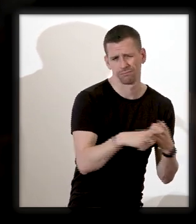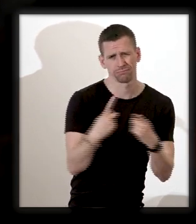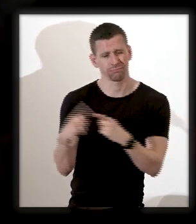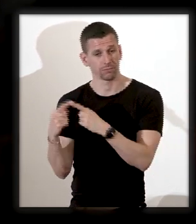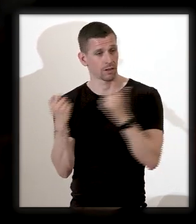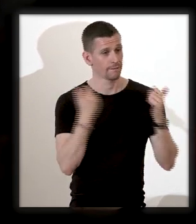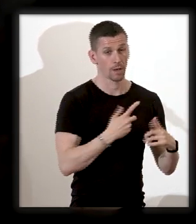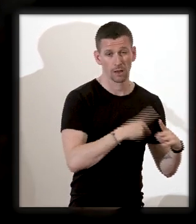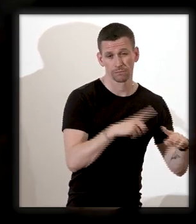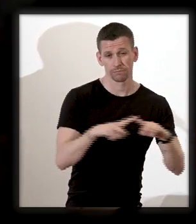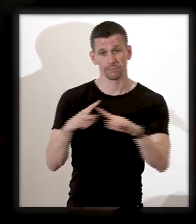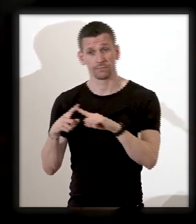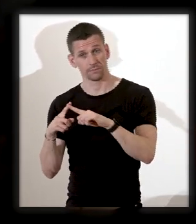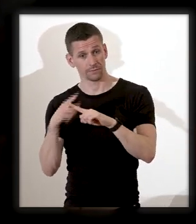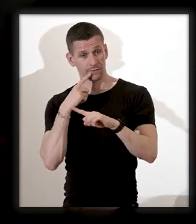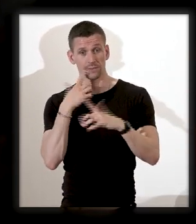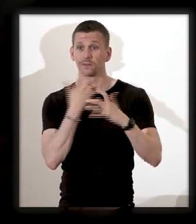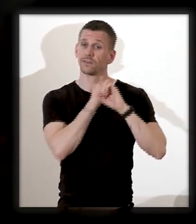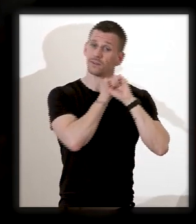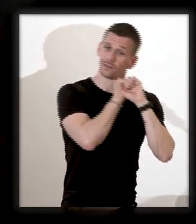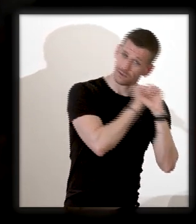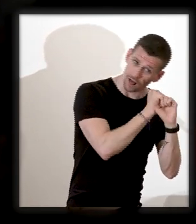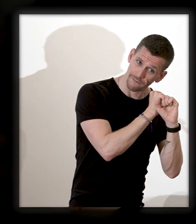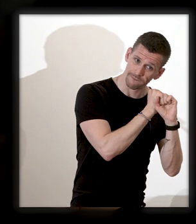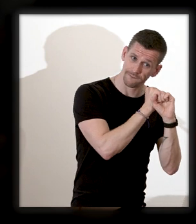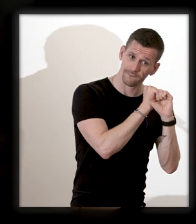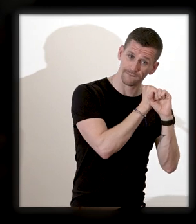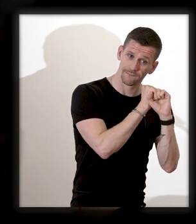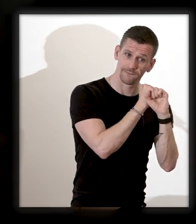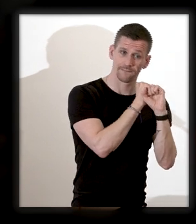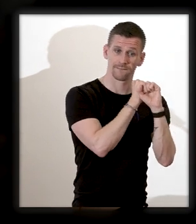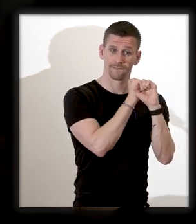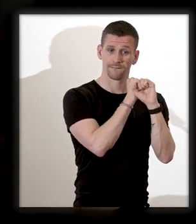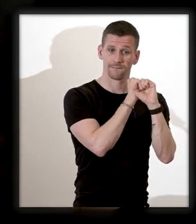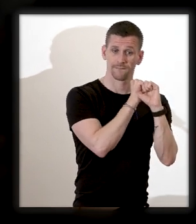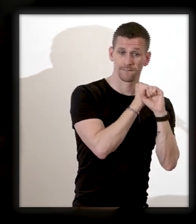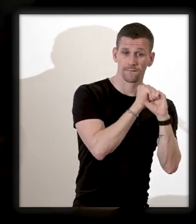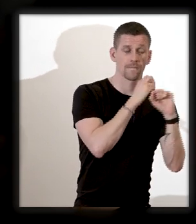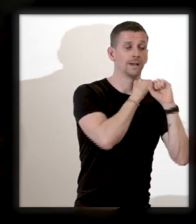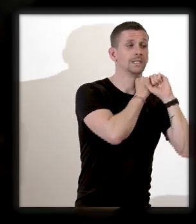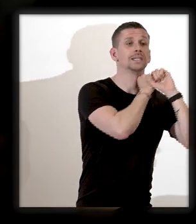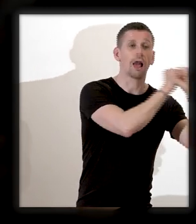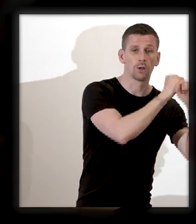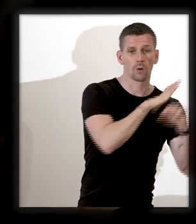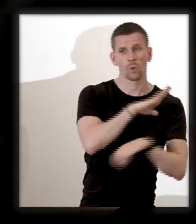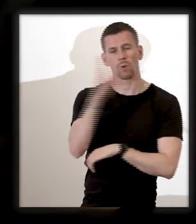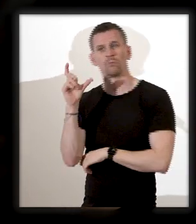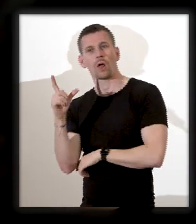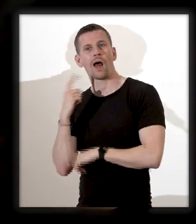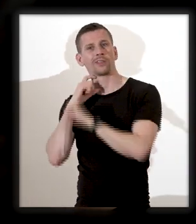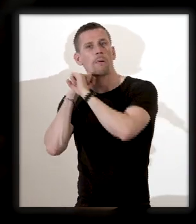entre esclavage et dépendance. En effet, vous voyez un portrait